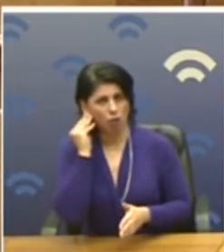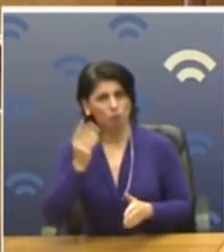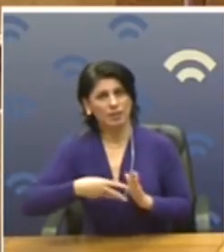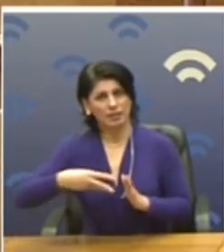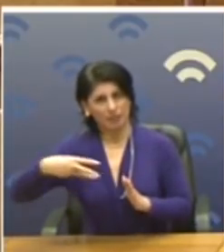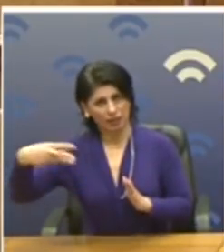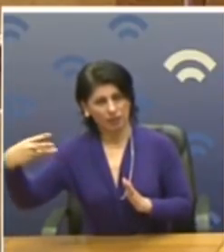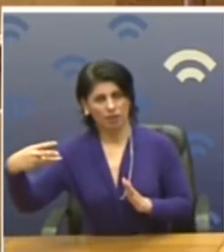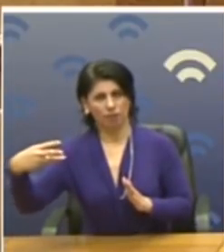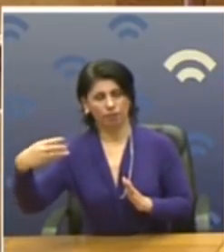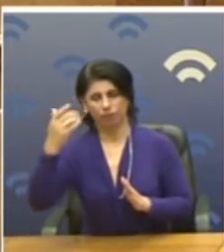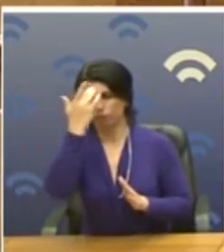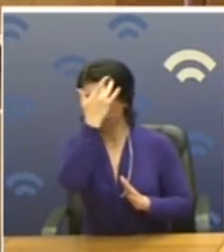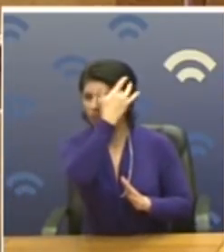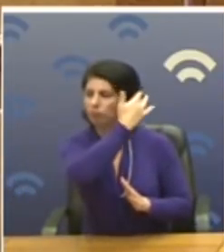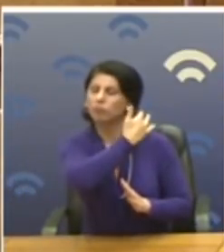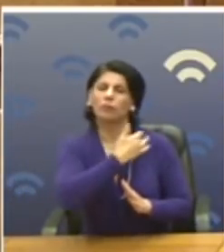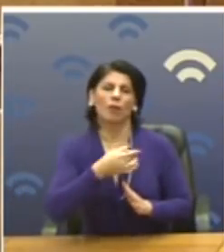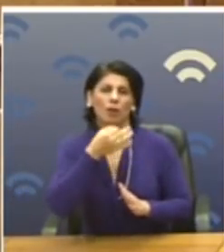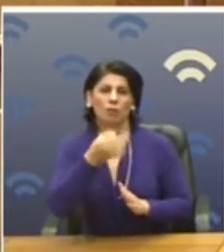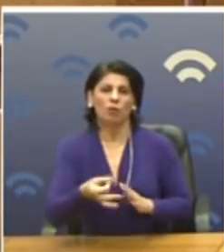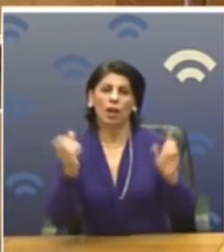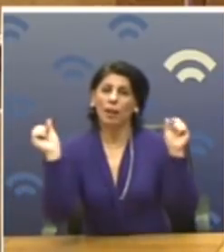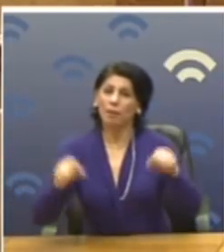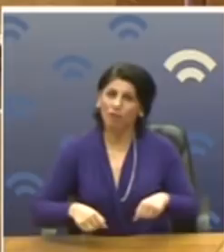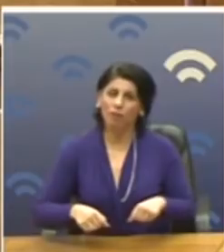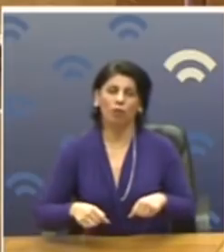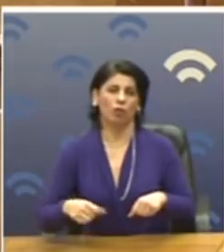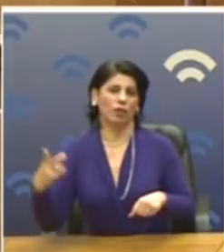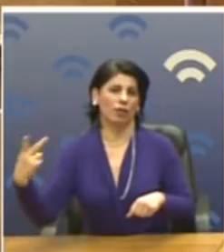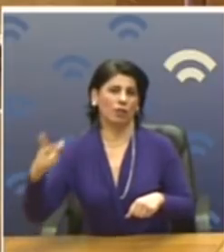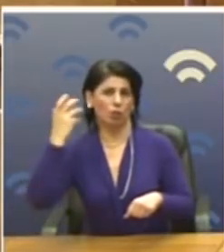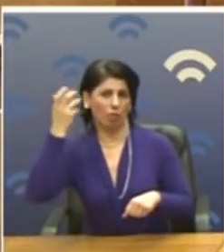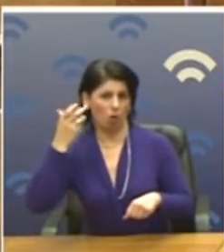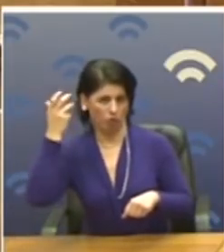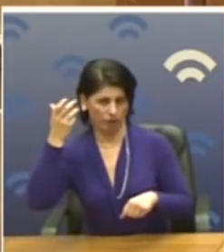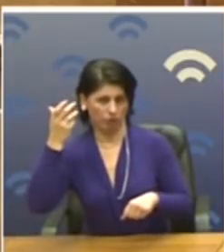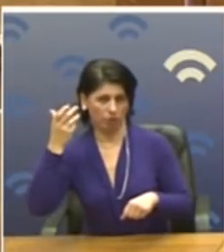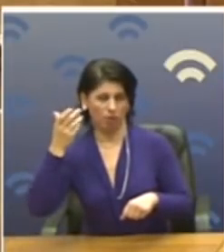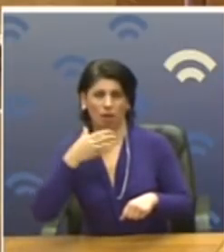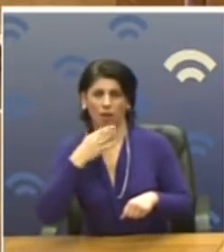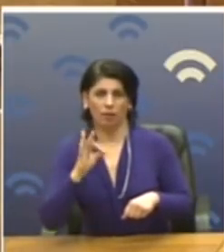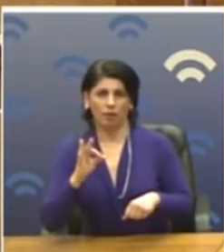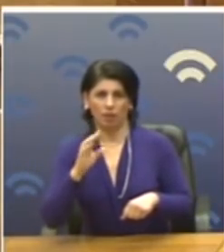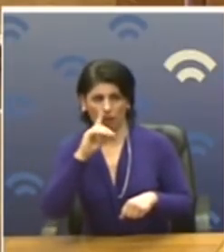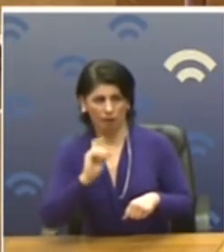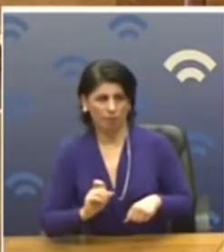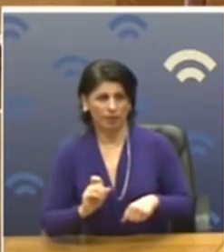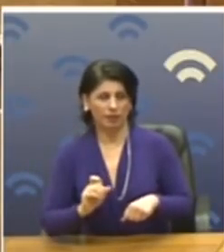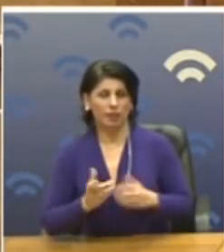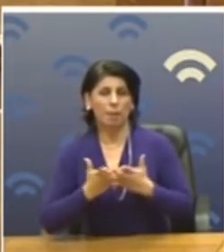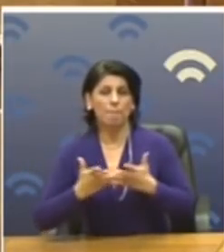ΣΥΡΙΖΑ να λέει πως επιβεβαιώνεται η δική του θεώρηση, πως απαιτείται